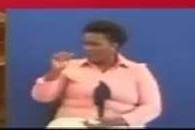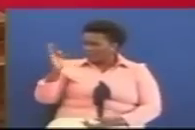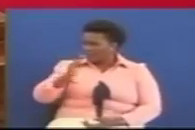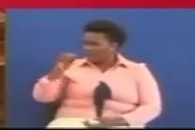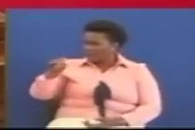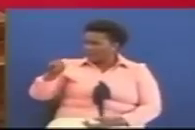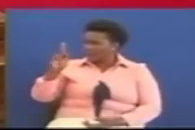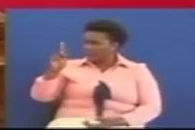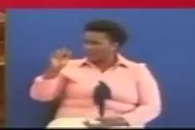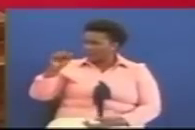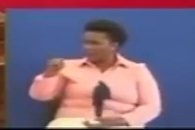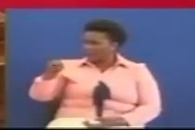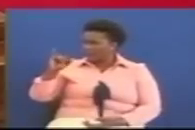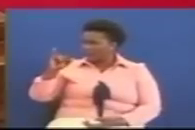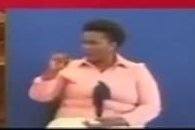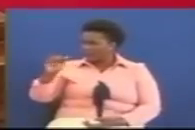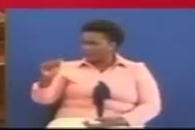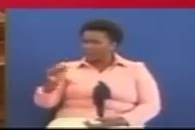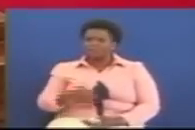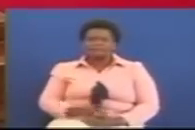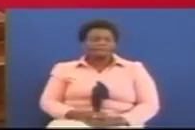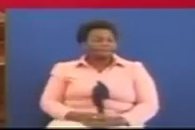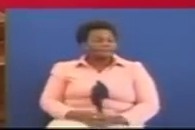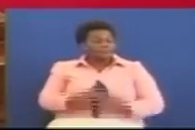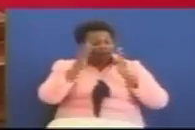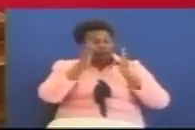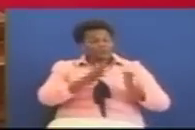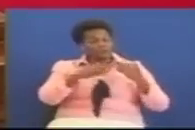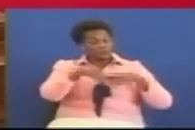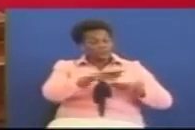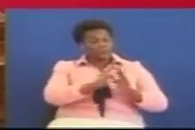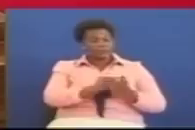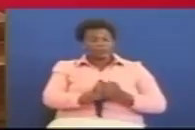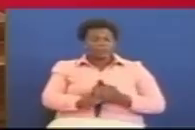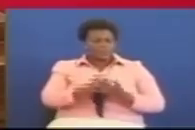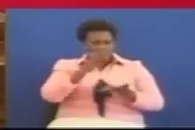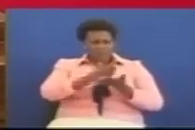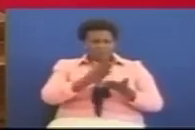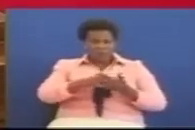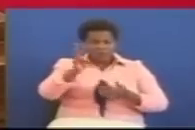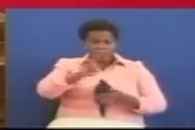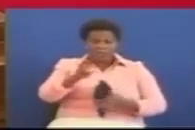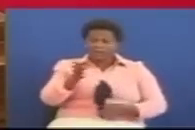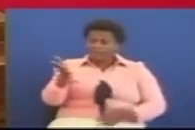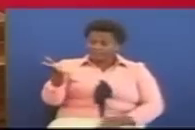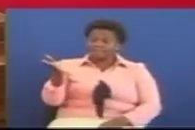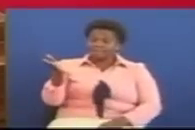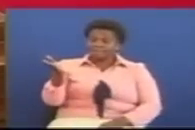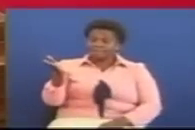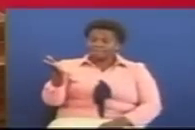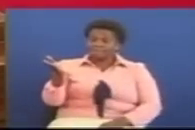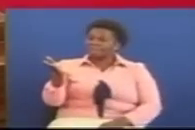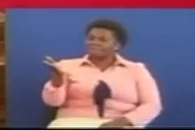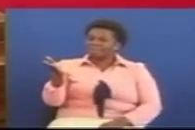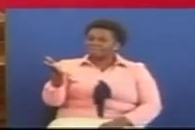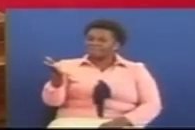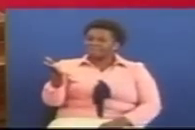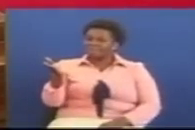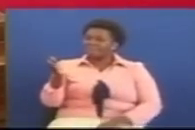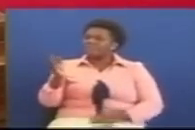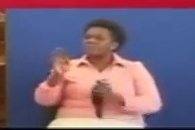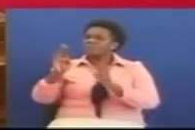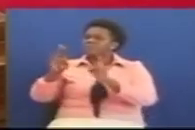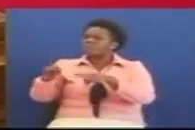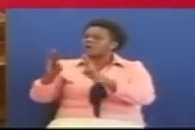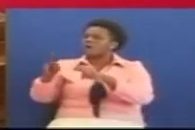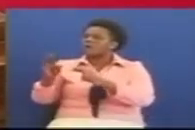ifuatavyo. Mheshimiwa mwenyekiti, ni kweli kwamba wilaya ya Chemba ni moja wilaya zinazokabiliwa